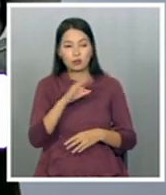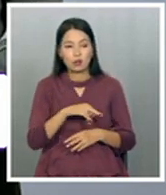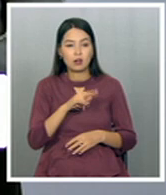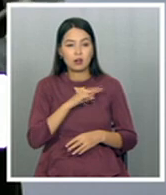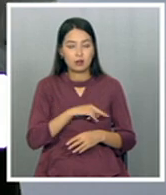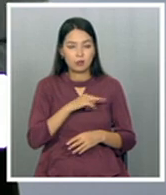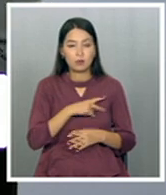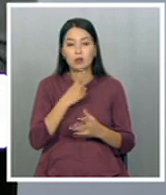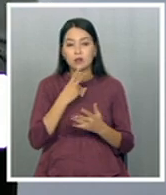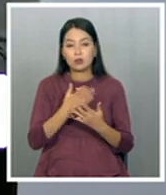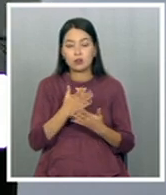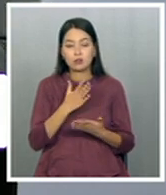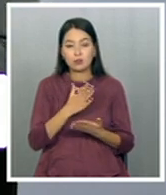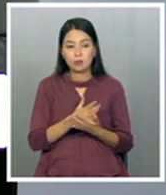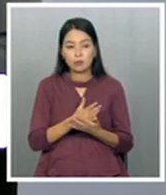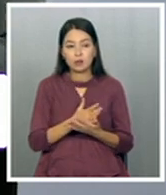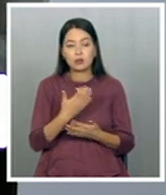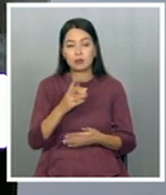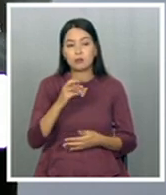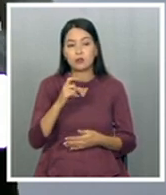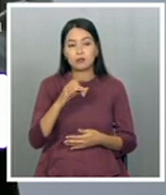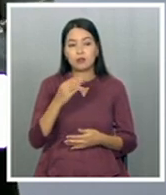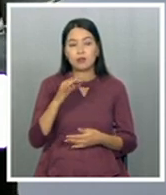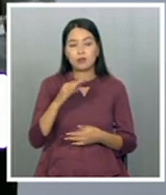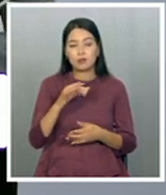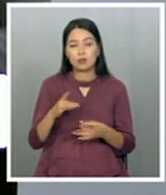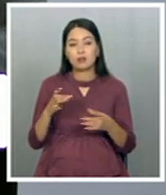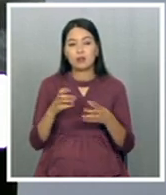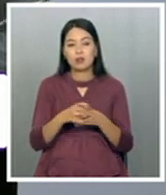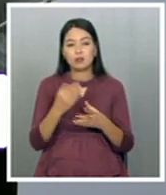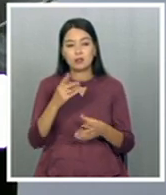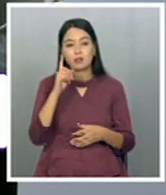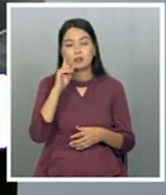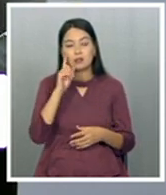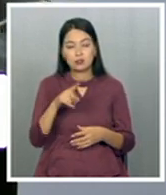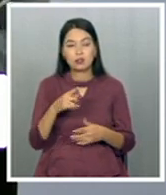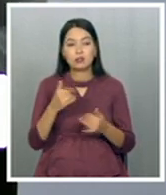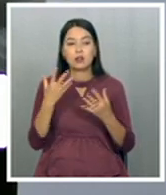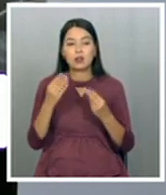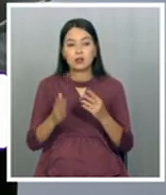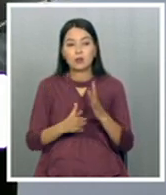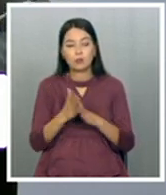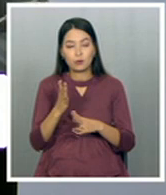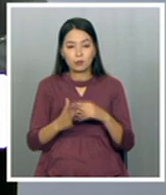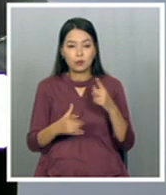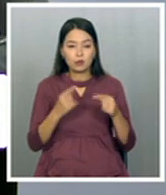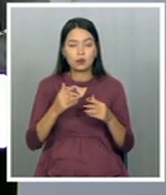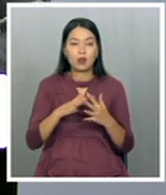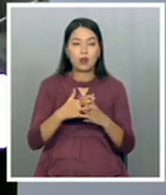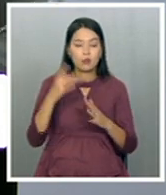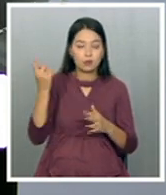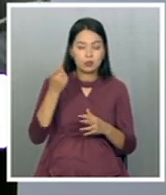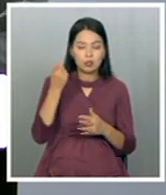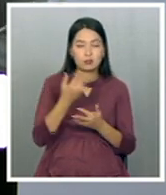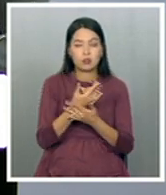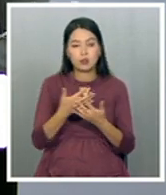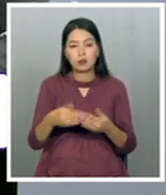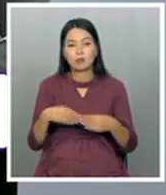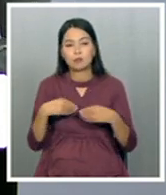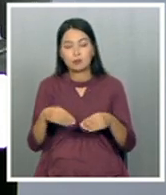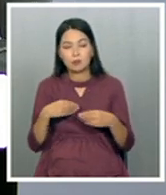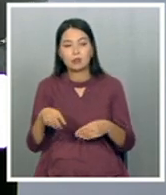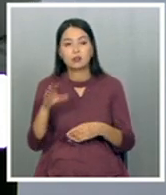бейімделген. Және мезофиттер тобына, өздеріңіз білесіздер, мәдени өсімдіктер, ауыл шаруашылық дақылдары, бұталы,